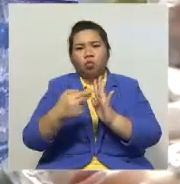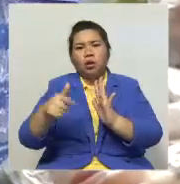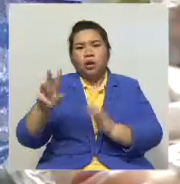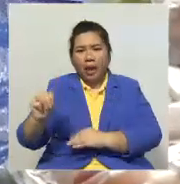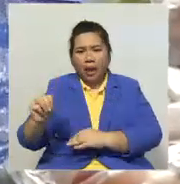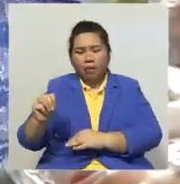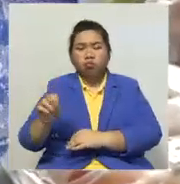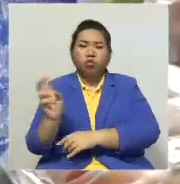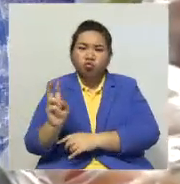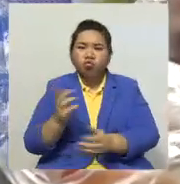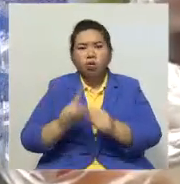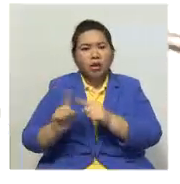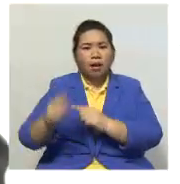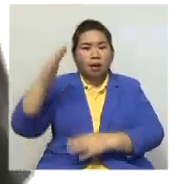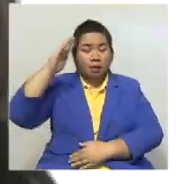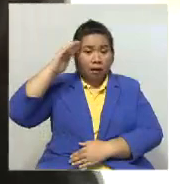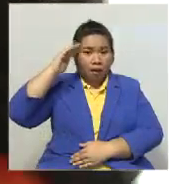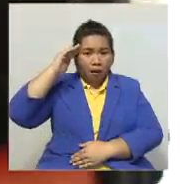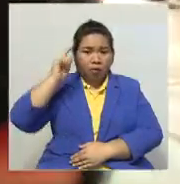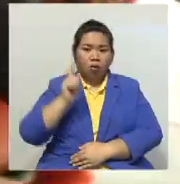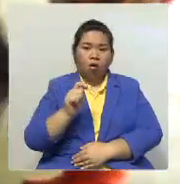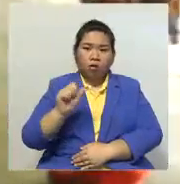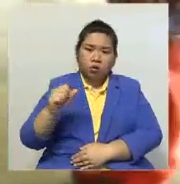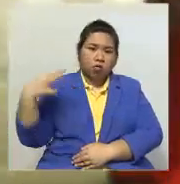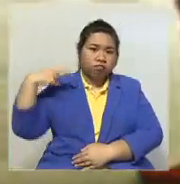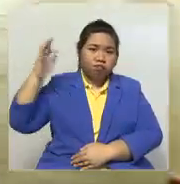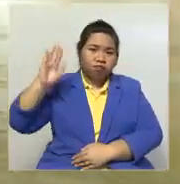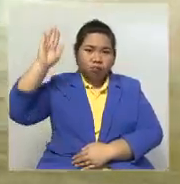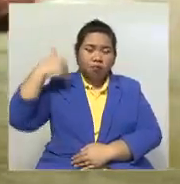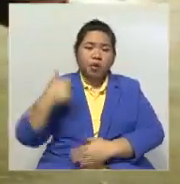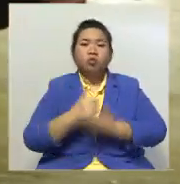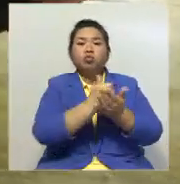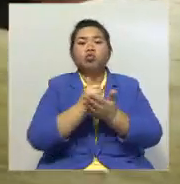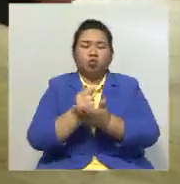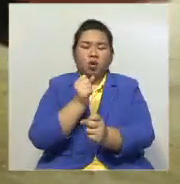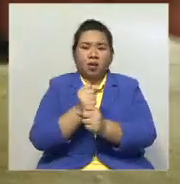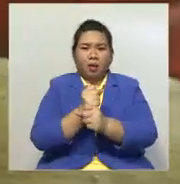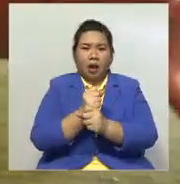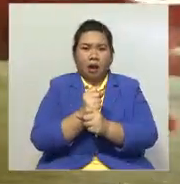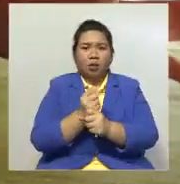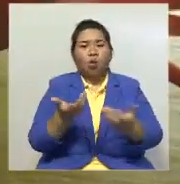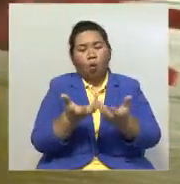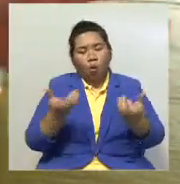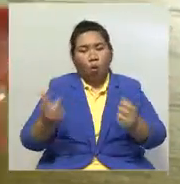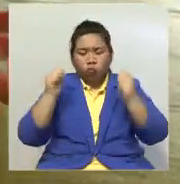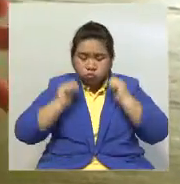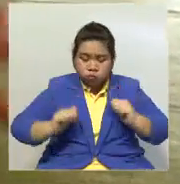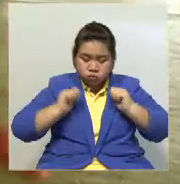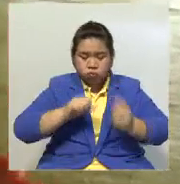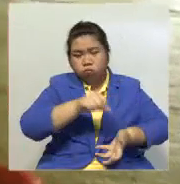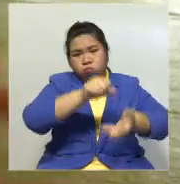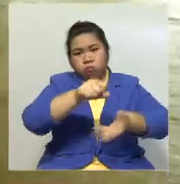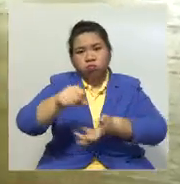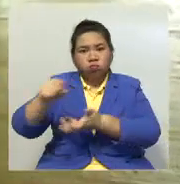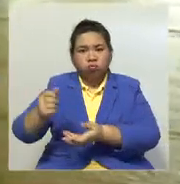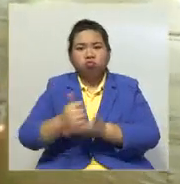ก็รวมถึงทหารอาสาสมัครอสก็จะเข้ามามีส่วนร่วมในการนำอาหารแห้